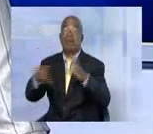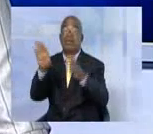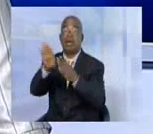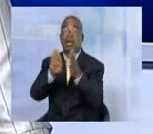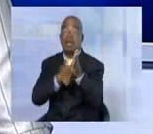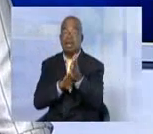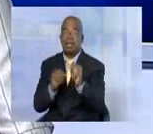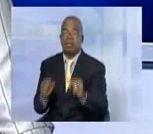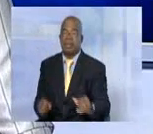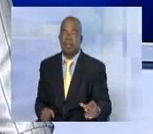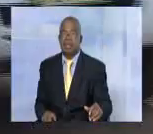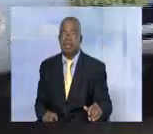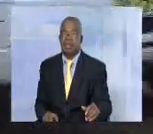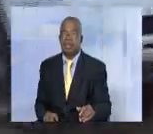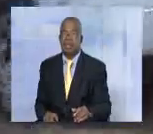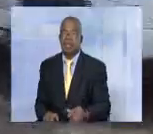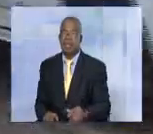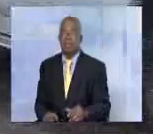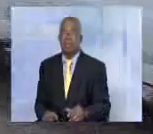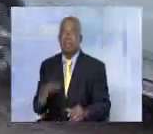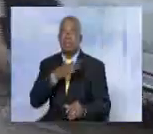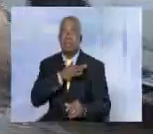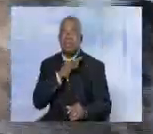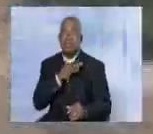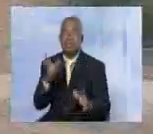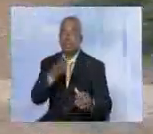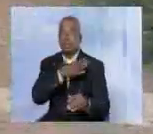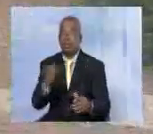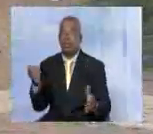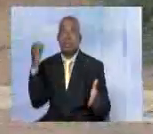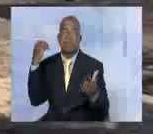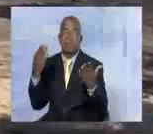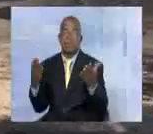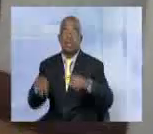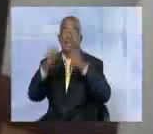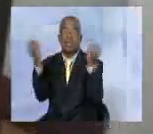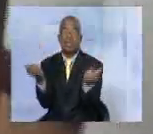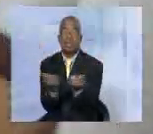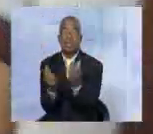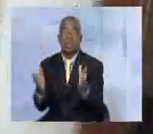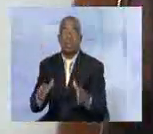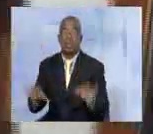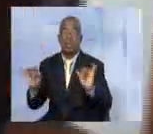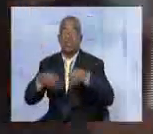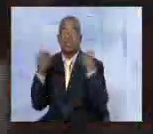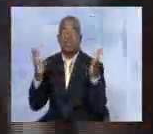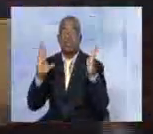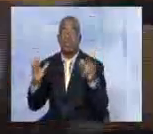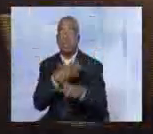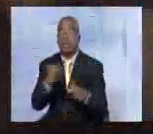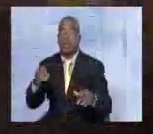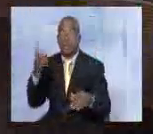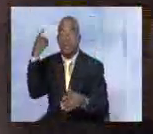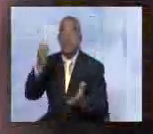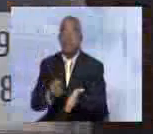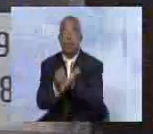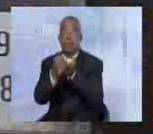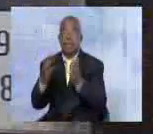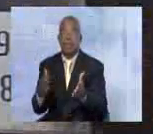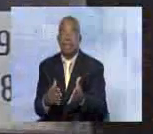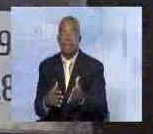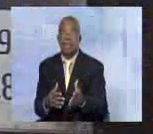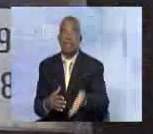Thérèse Tapeyoboué. La délégation du Fonds de soutien et de développement de la presse a visité entre autres Radio